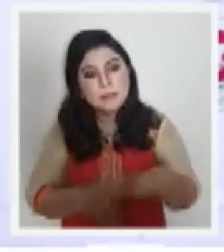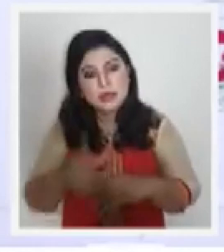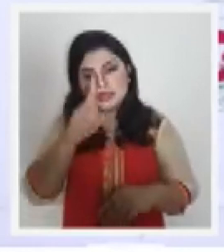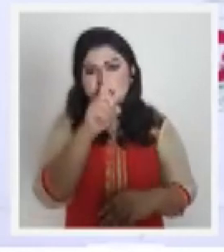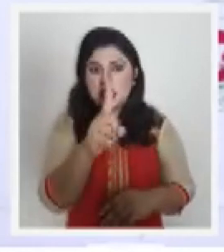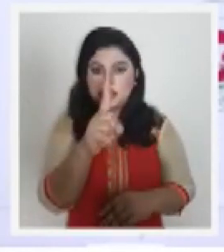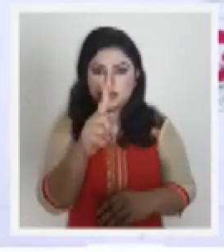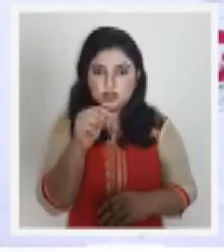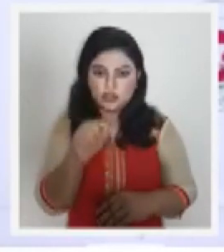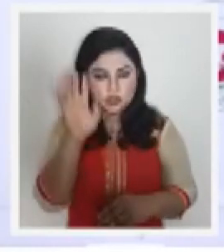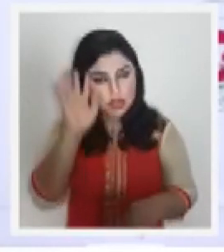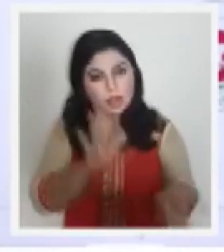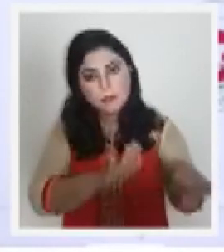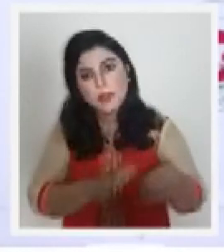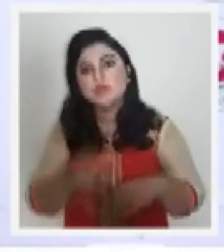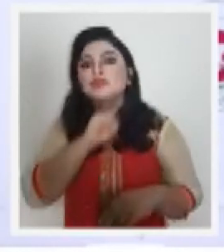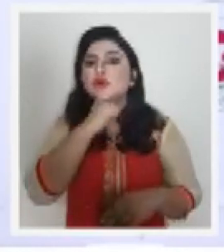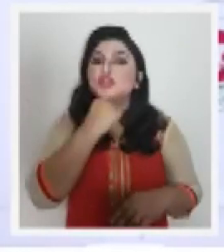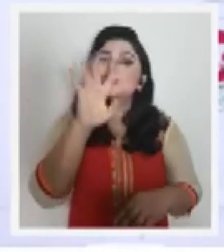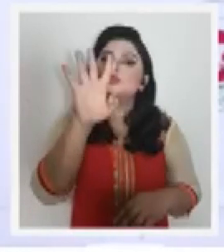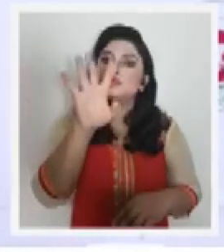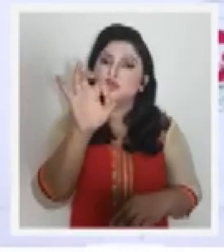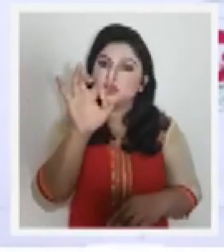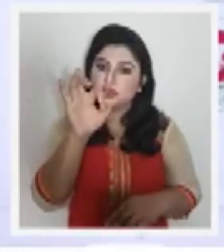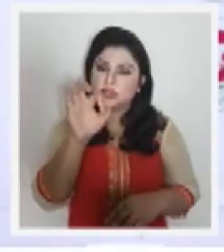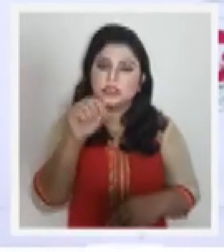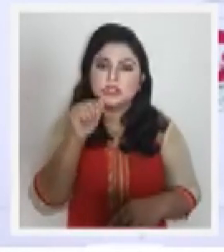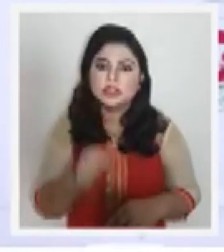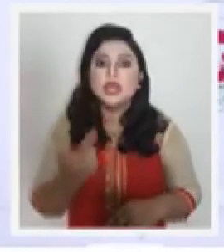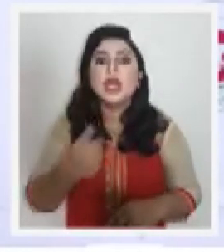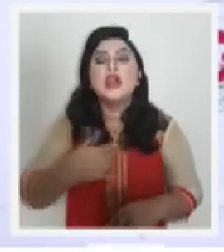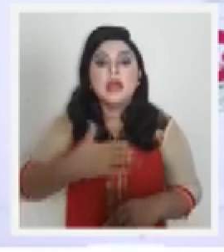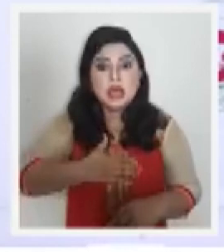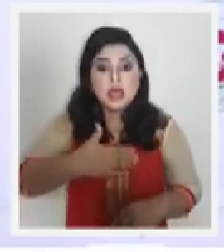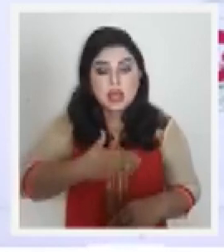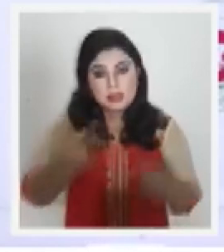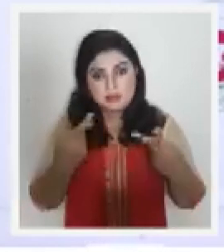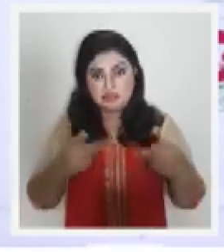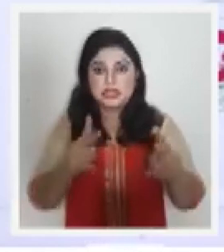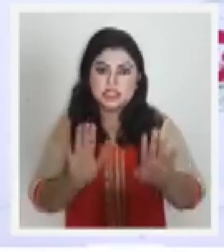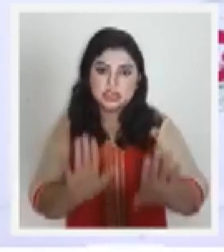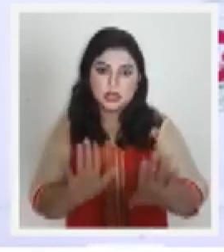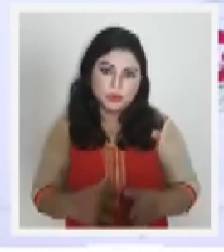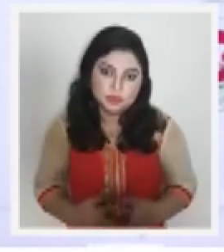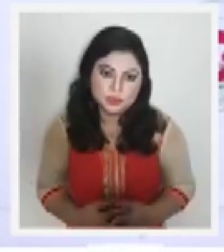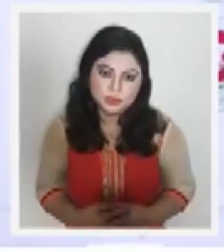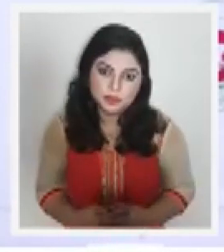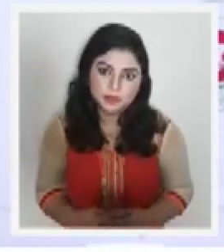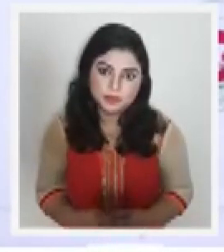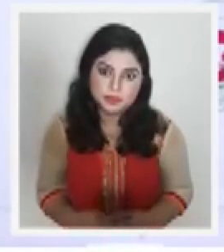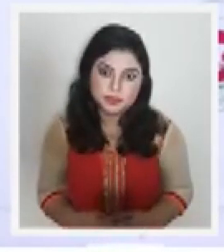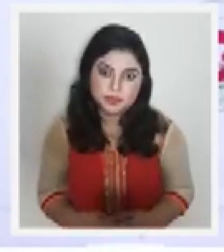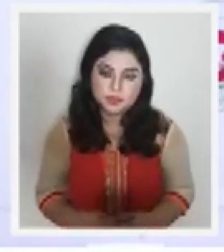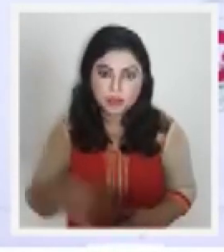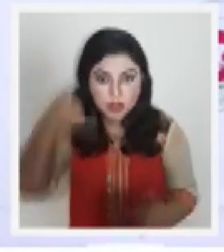গতকাল যা ফলো আপ অ্যাসেসমেন্ট হয়েছে তাদের মধ্যে মৃত ব্যক্তি ছিলেন 1 জন, যিনি মৃত্যুবরণ করেছেন তার বয়স ছিল 50 বছর এবং